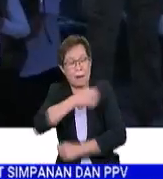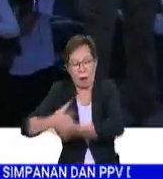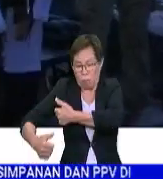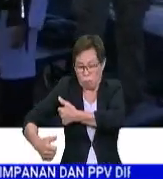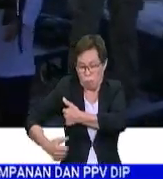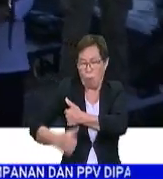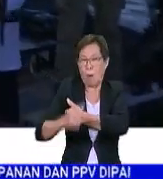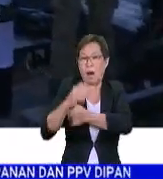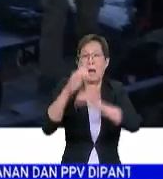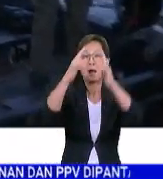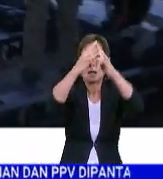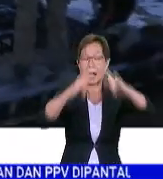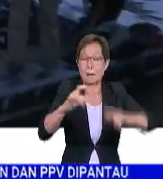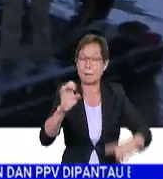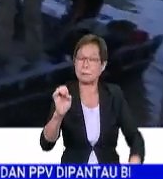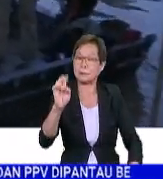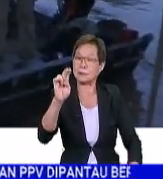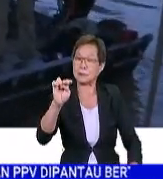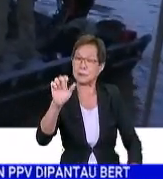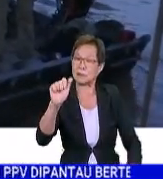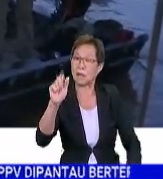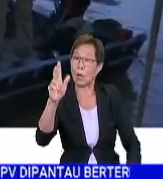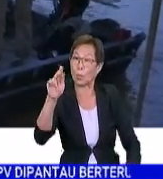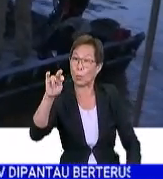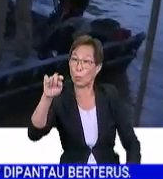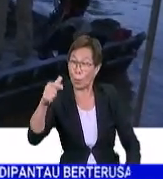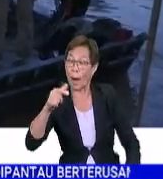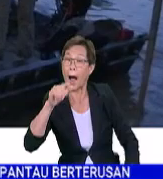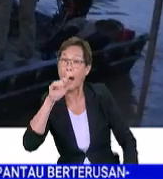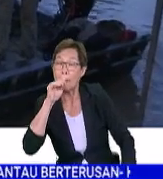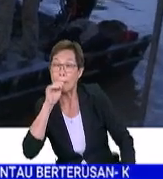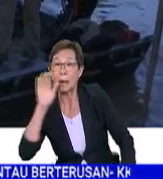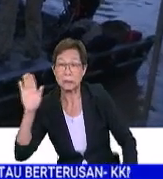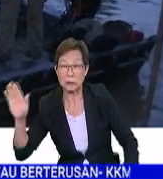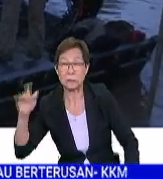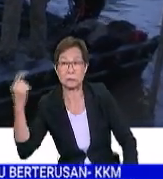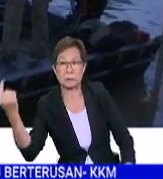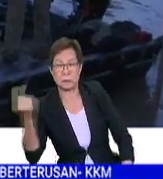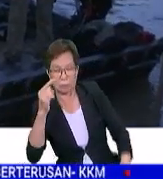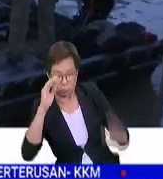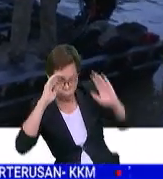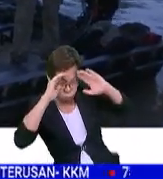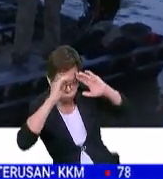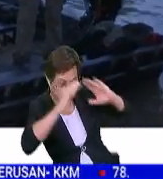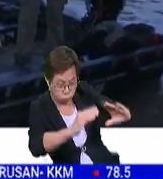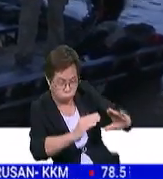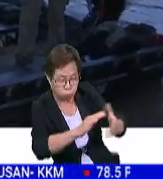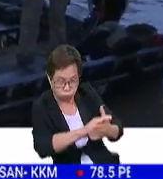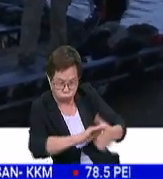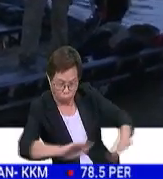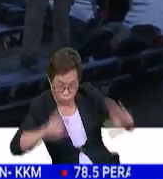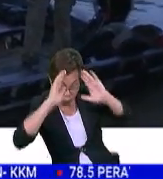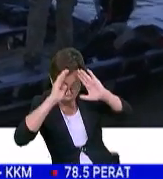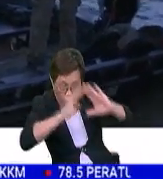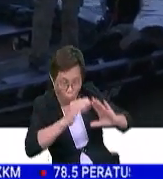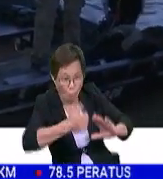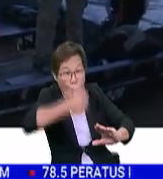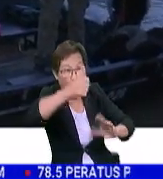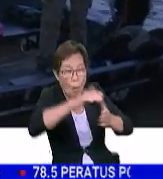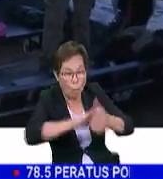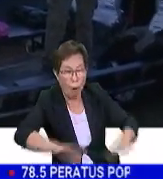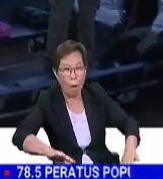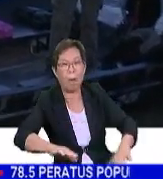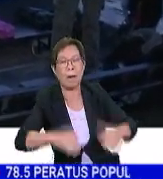dicampur snow angel lah teknik kenal Isma Zaini Ismail berkata pihaknya sentiasa menitikberatkan aspek keselamatan dengan